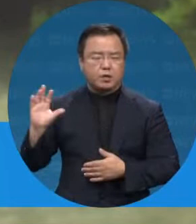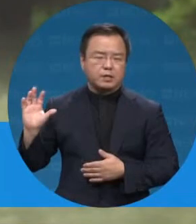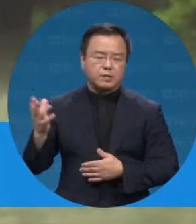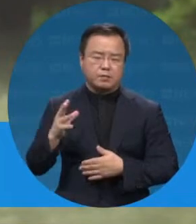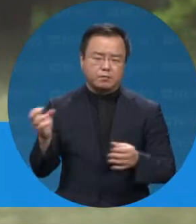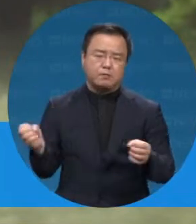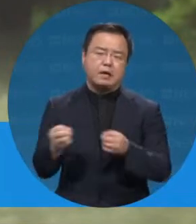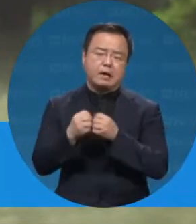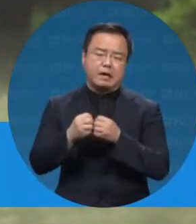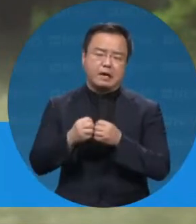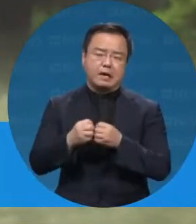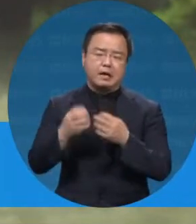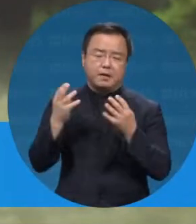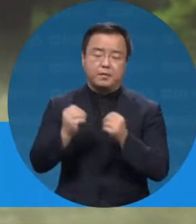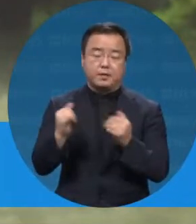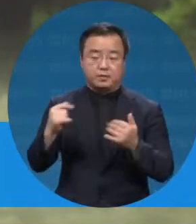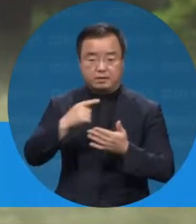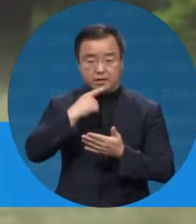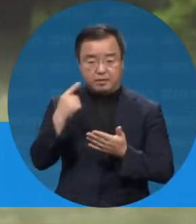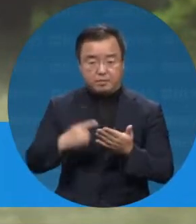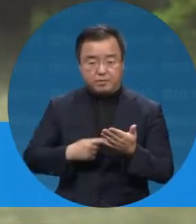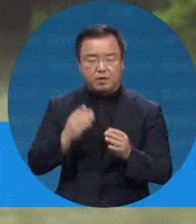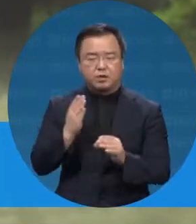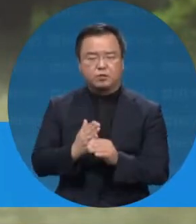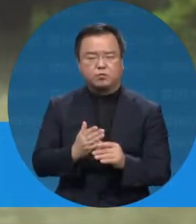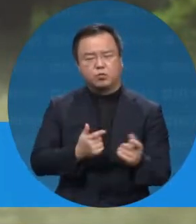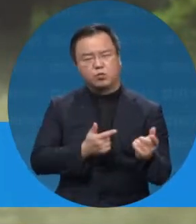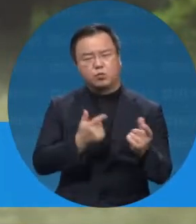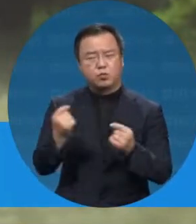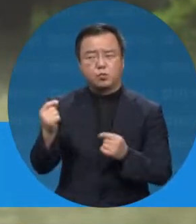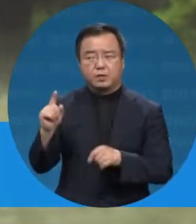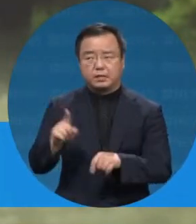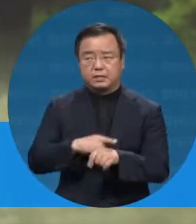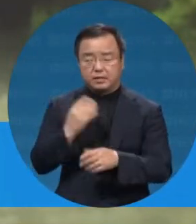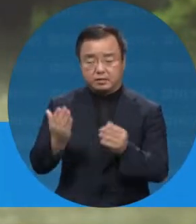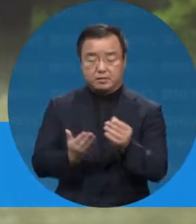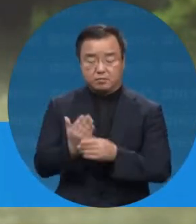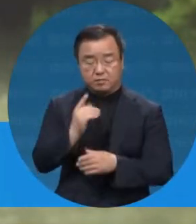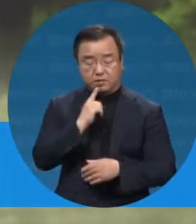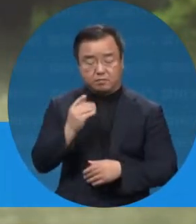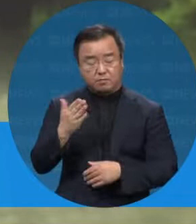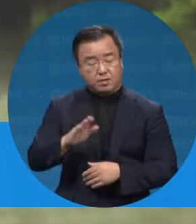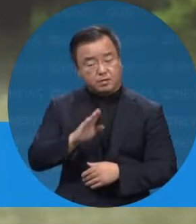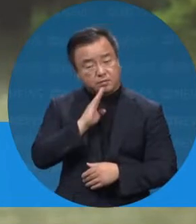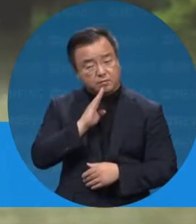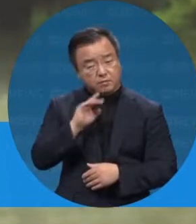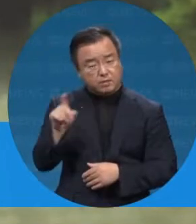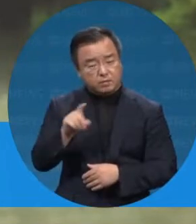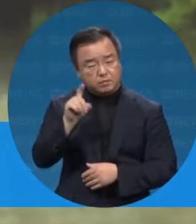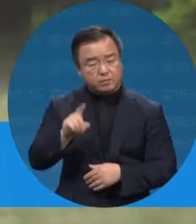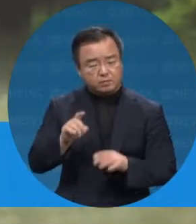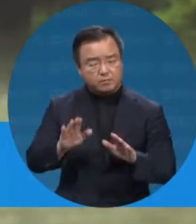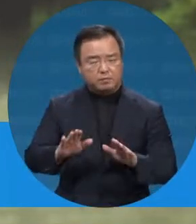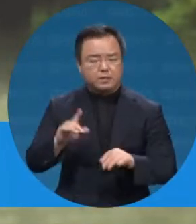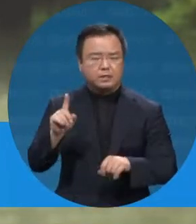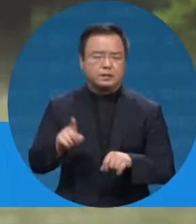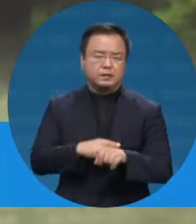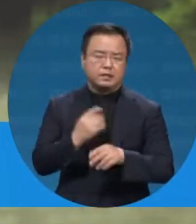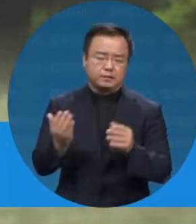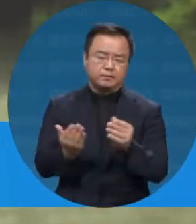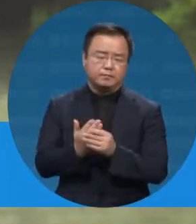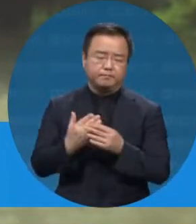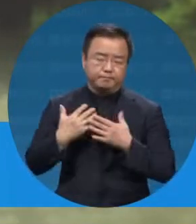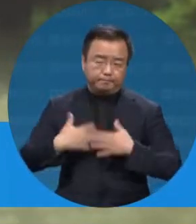참 큽니다 모두에게 똑같은 자연재라고 하지만 정말 그럴까요 오늘은 자연재해 더 취약할 수밖에 없는